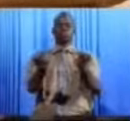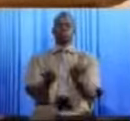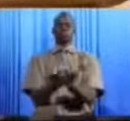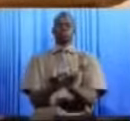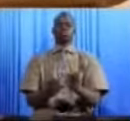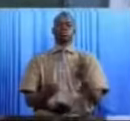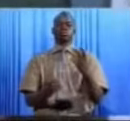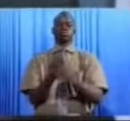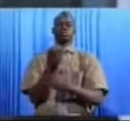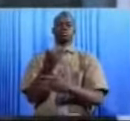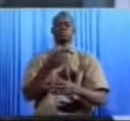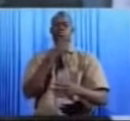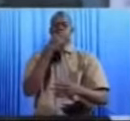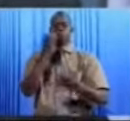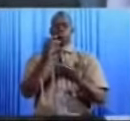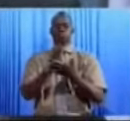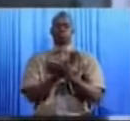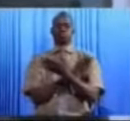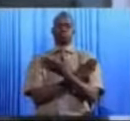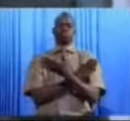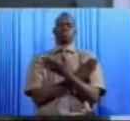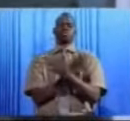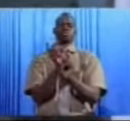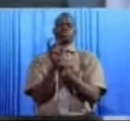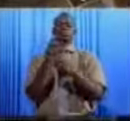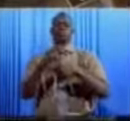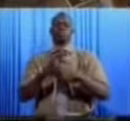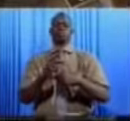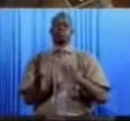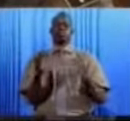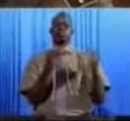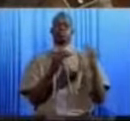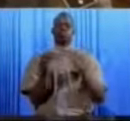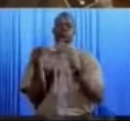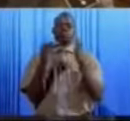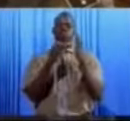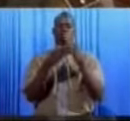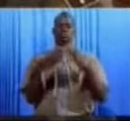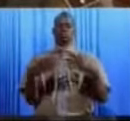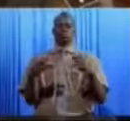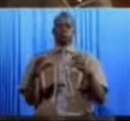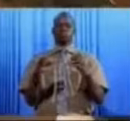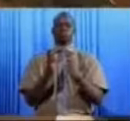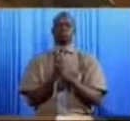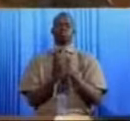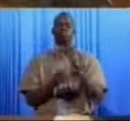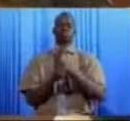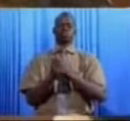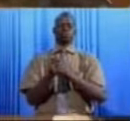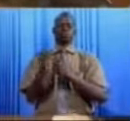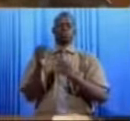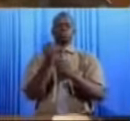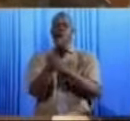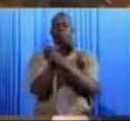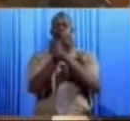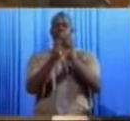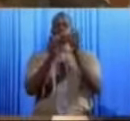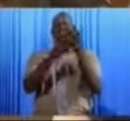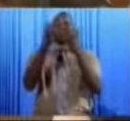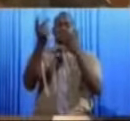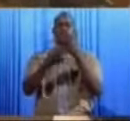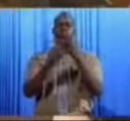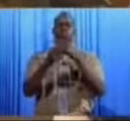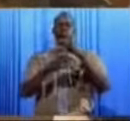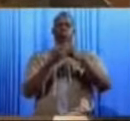une meilleure coordination dans la gestion de ces produits et lutter contre le commerce illicite et selon les statistiques du programme des